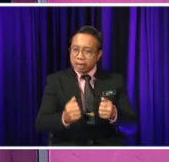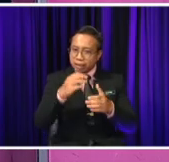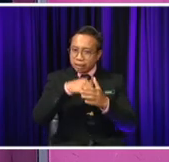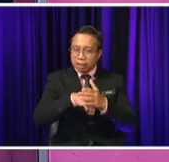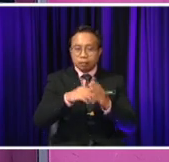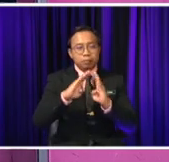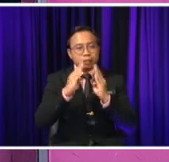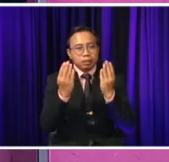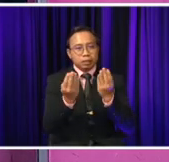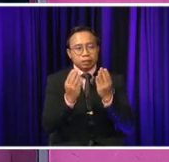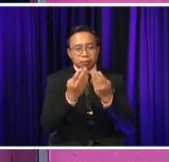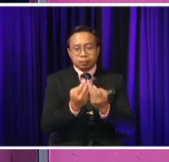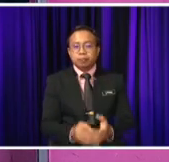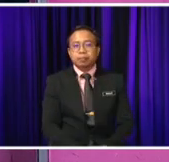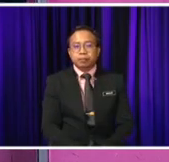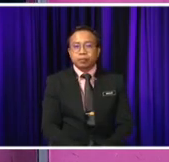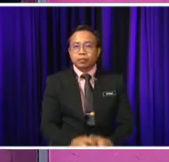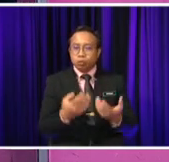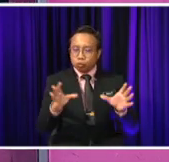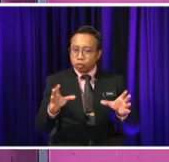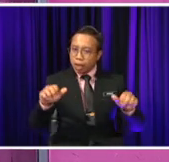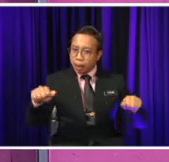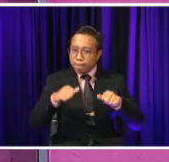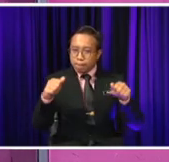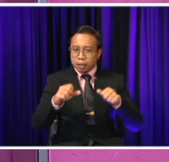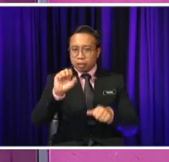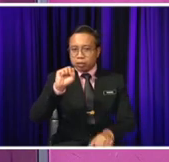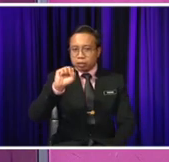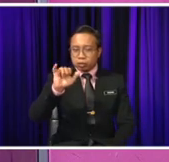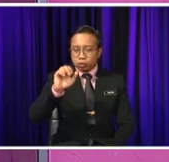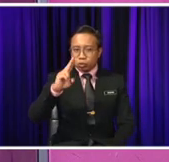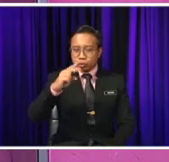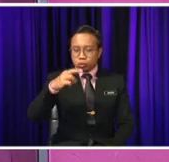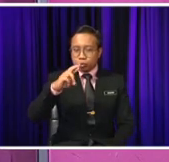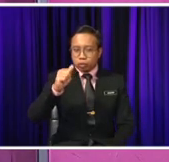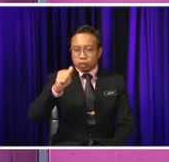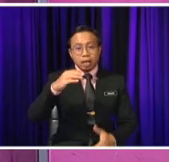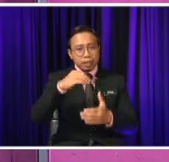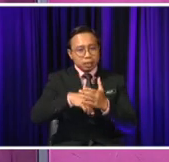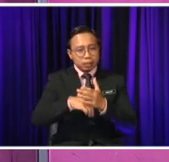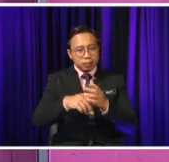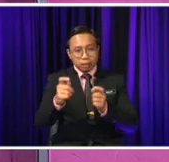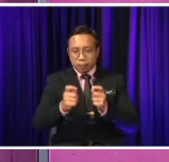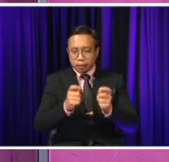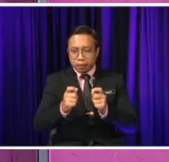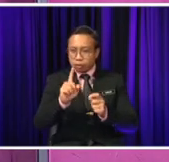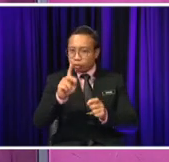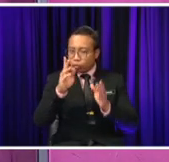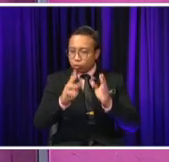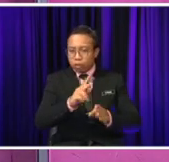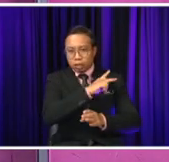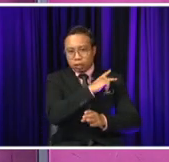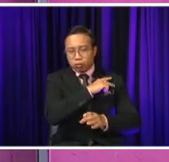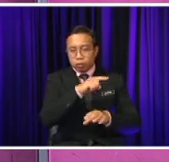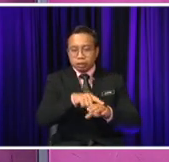dia asahup telah mengamalkan surah dalam pun takbiran sebagai seorang ketua di persatuan